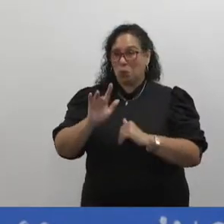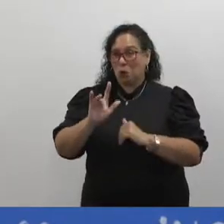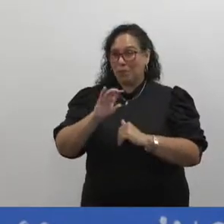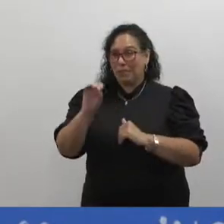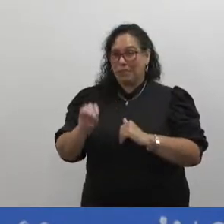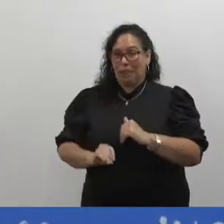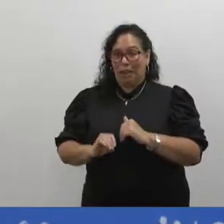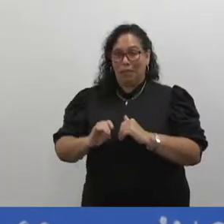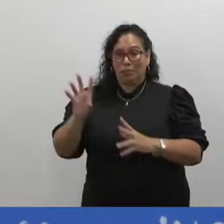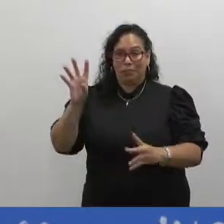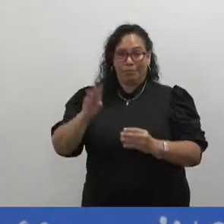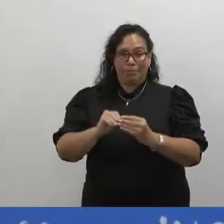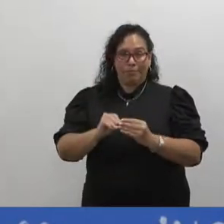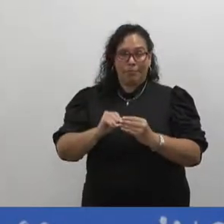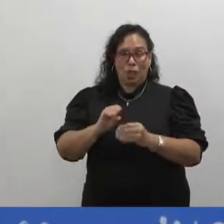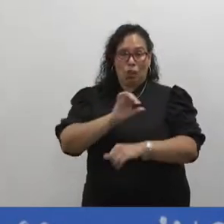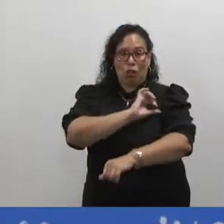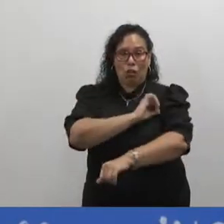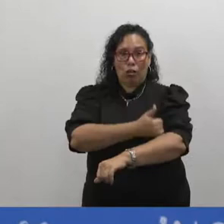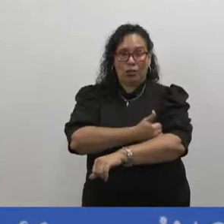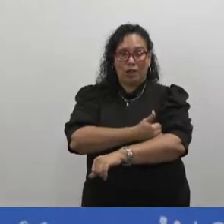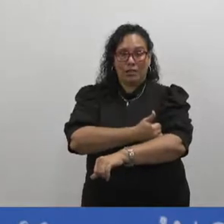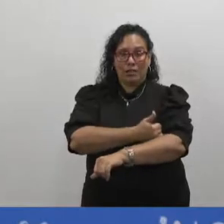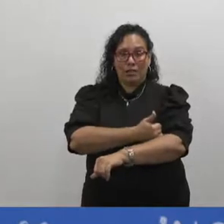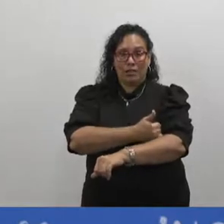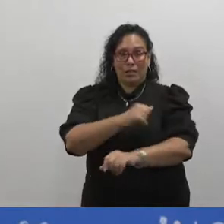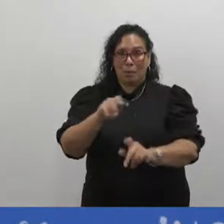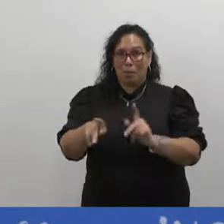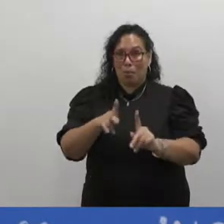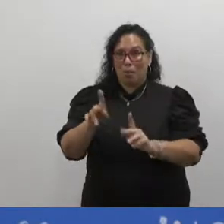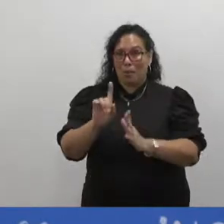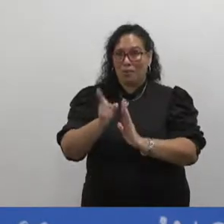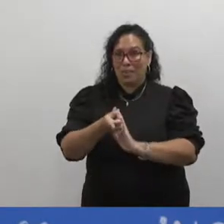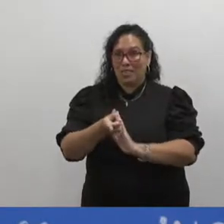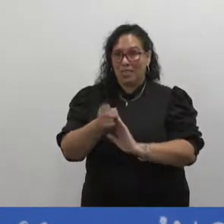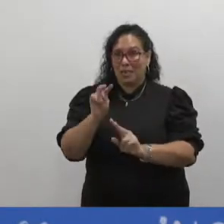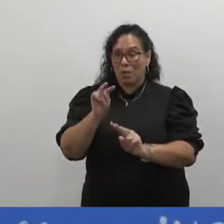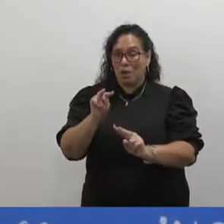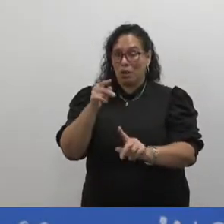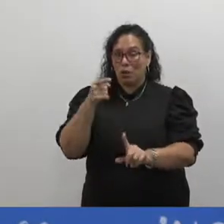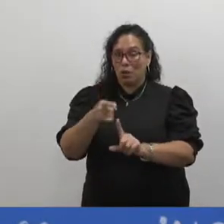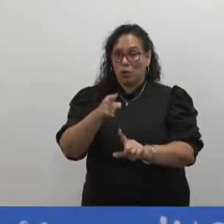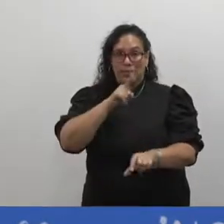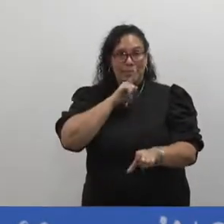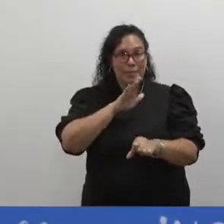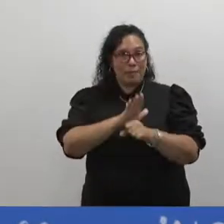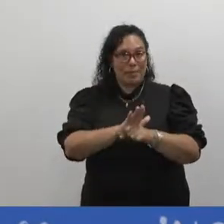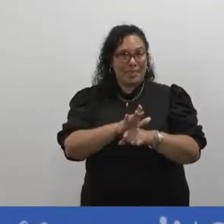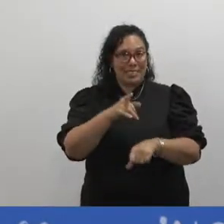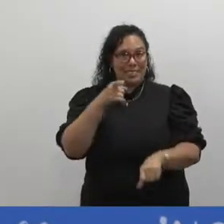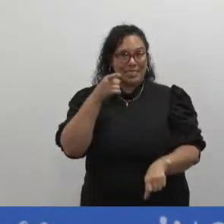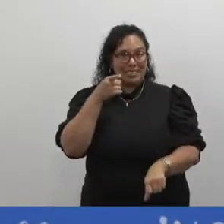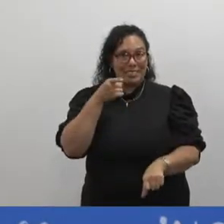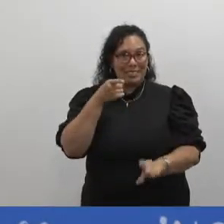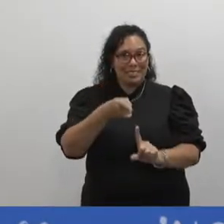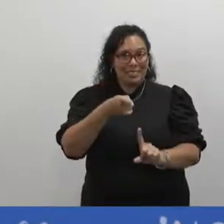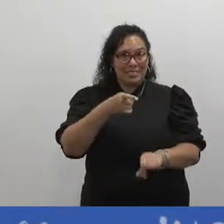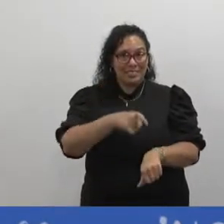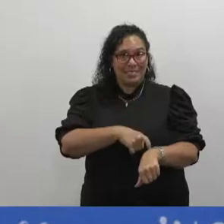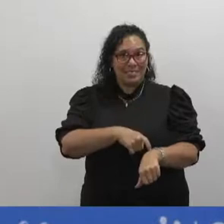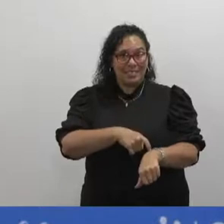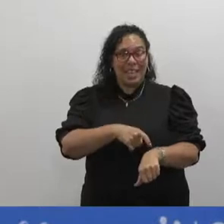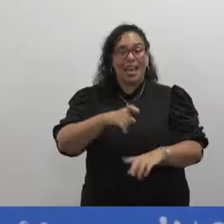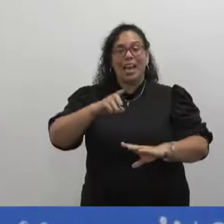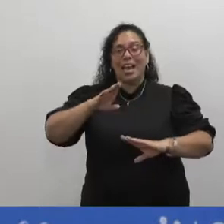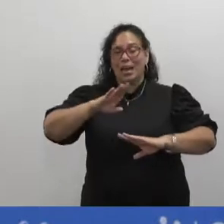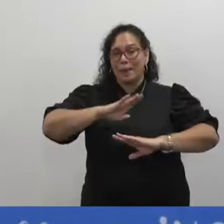vì mình ai chuồng đỏ tích chiêng vì mà phải pram phải sợ dân tới chậm nay dân tích nã mà phải pram phải rồi á,